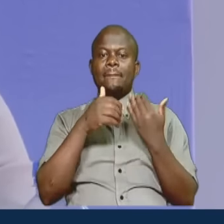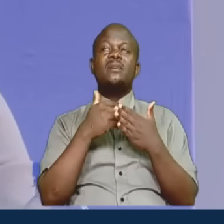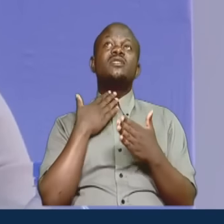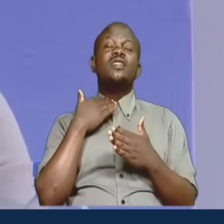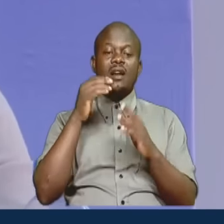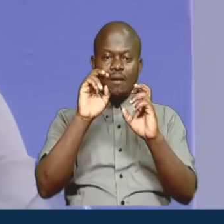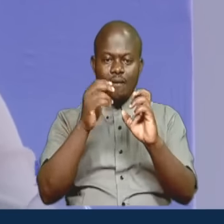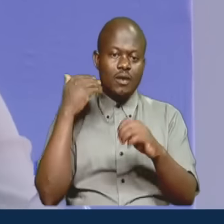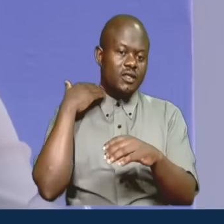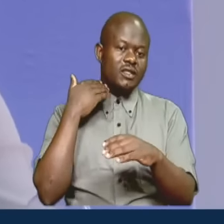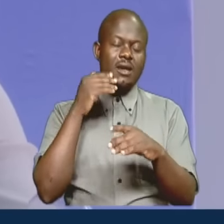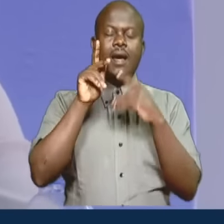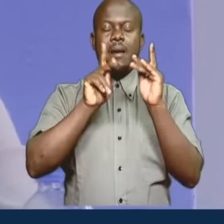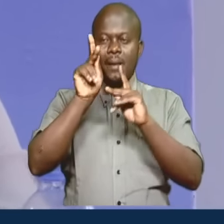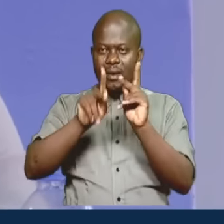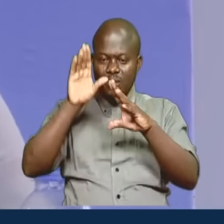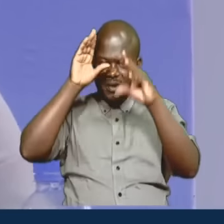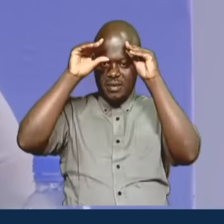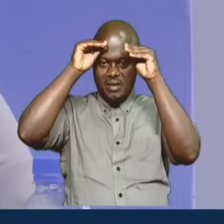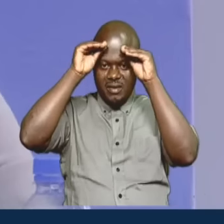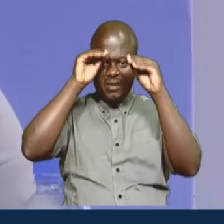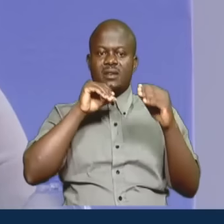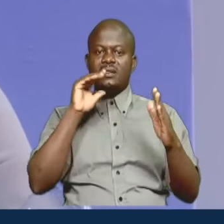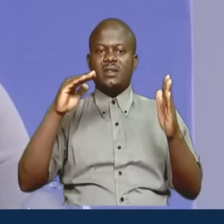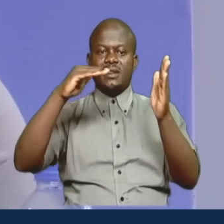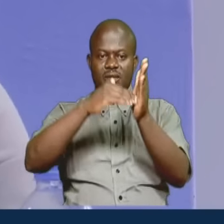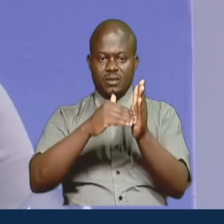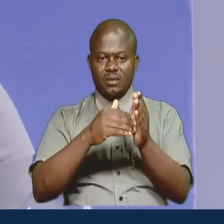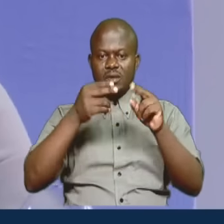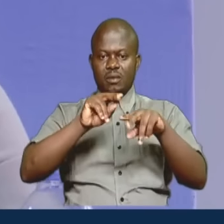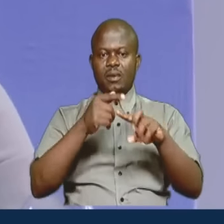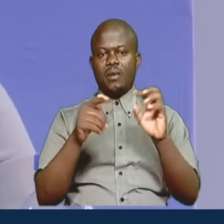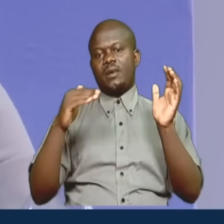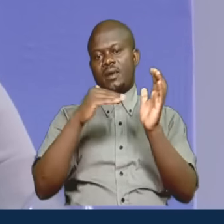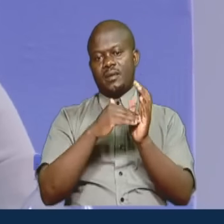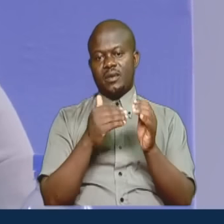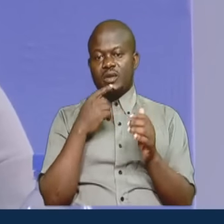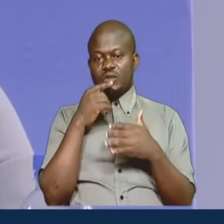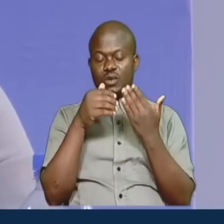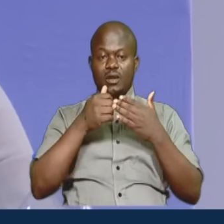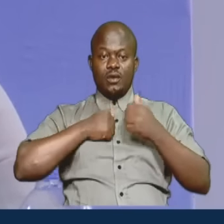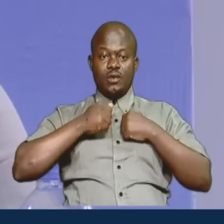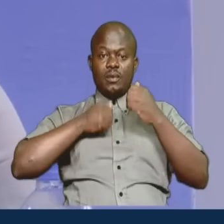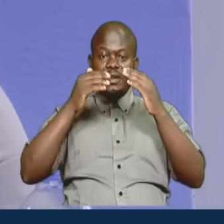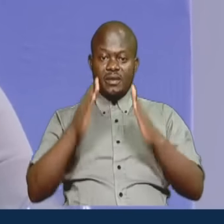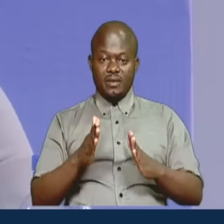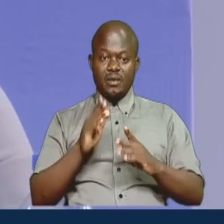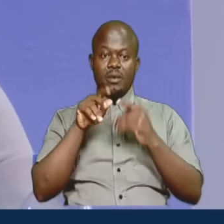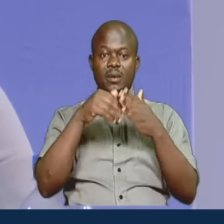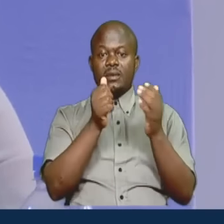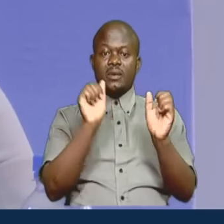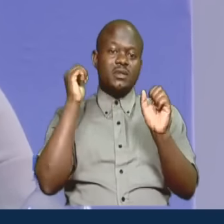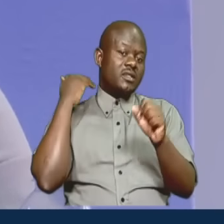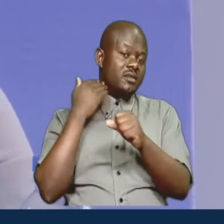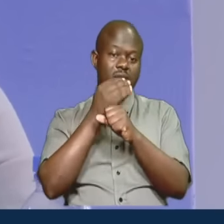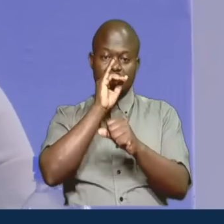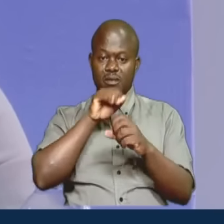Jenoside abantu bayigiraho, Jenoside ntizongere kubaho ukundi. Rero ku Banyarwanda, ku bacitse ku icumu muri